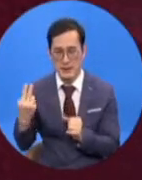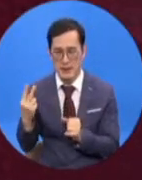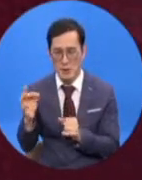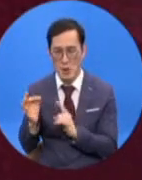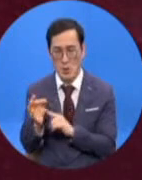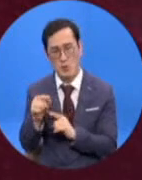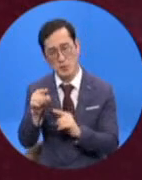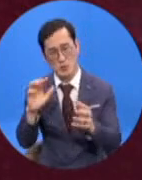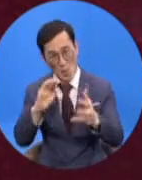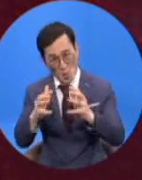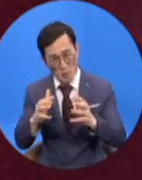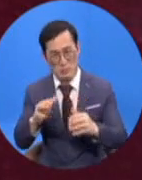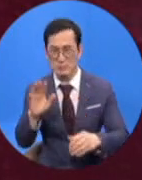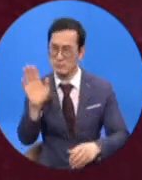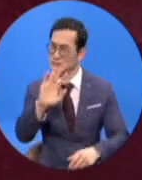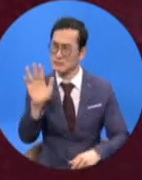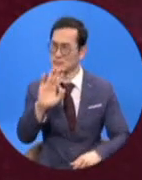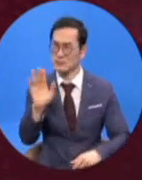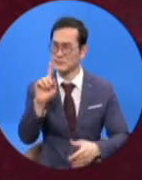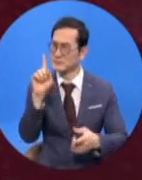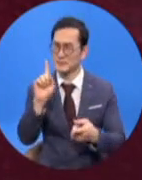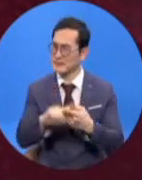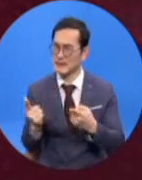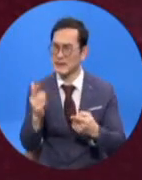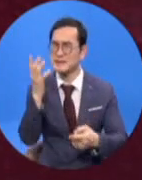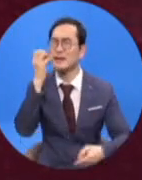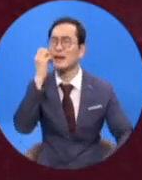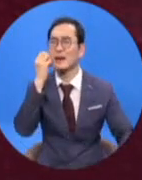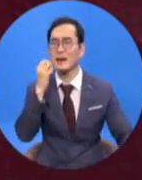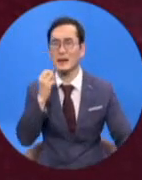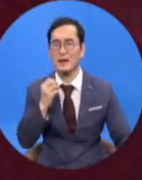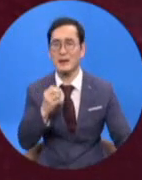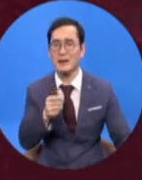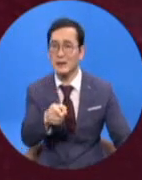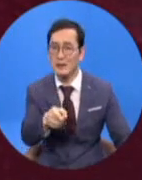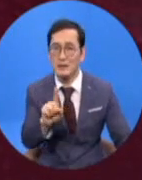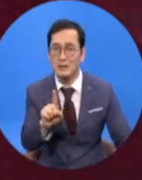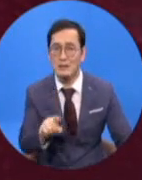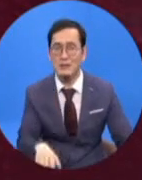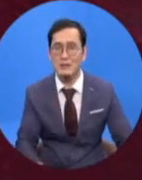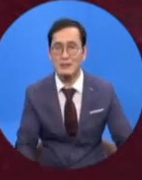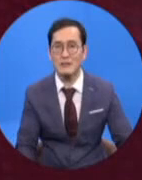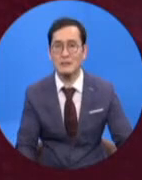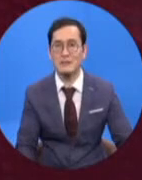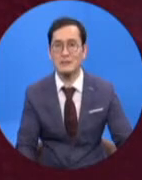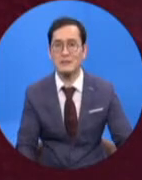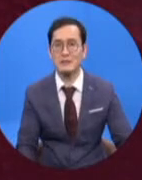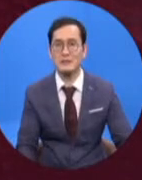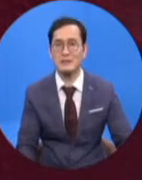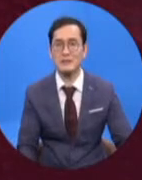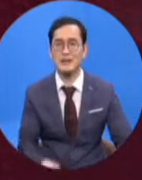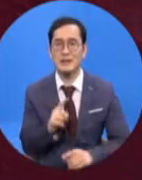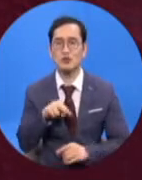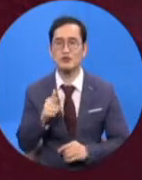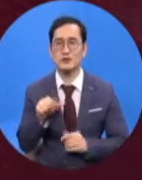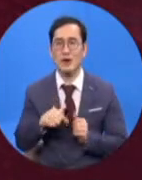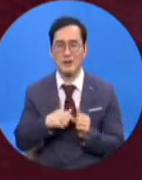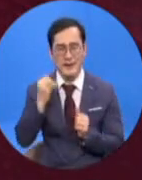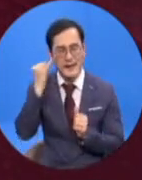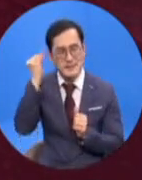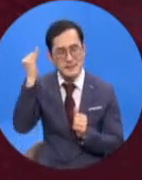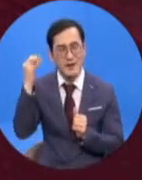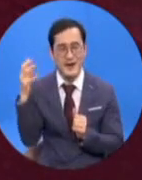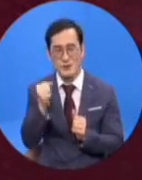이건 좀 아니다 라고 비판의 목소리를 내고 있습니다 이 토론 의 논란 그랬어요 이 이준석 대표의 아이디어로